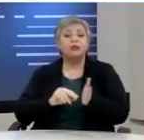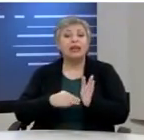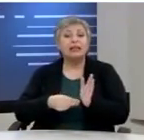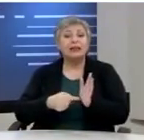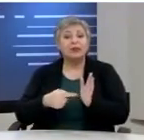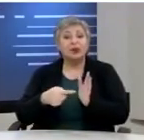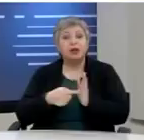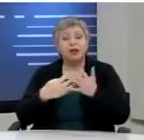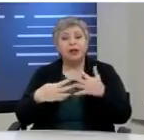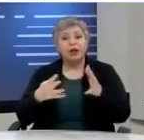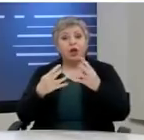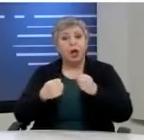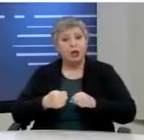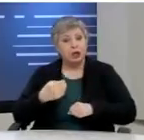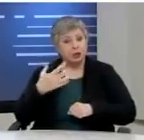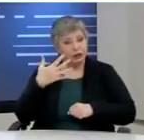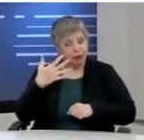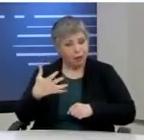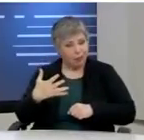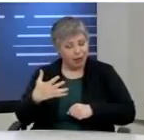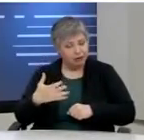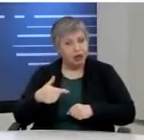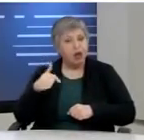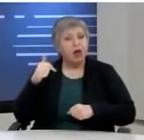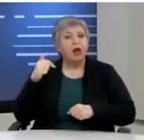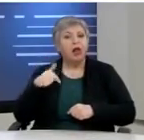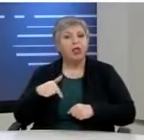95 κατά τη Σύνοδο του Βουκουρεστίου.